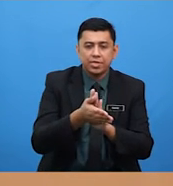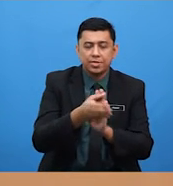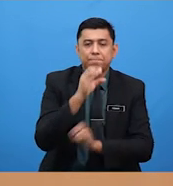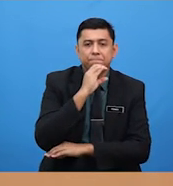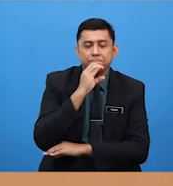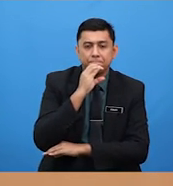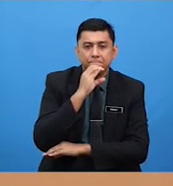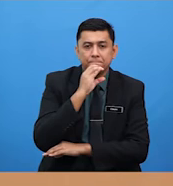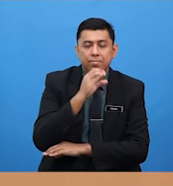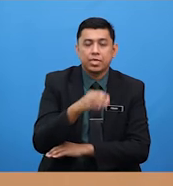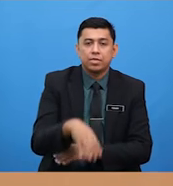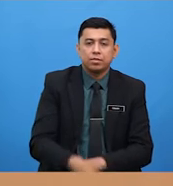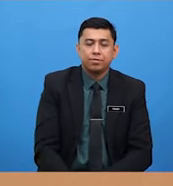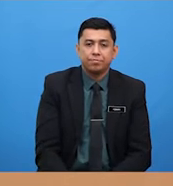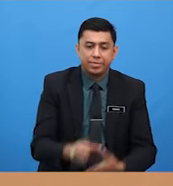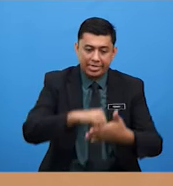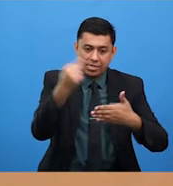gas.